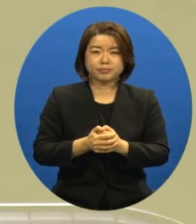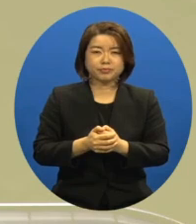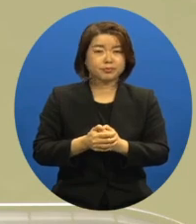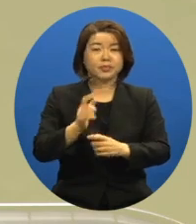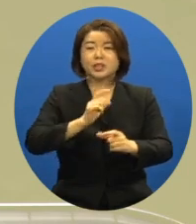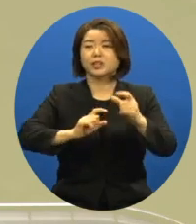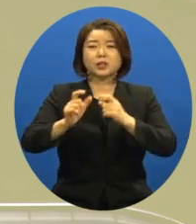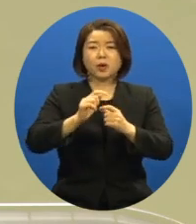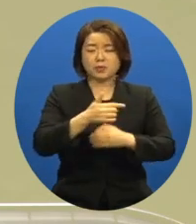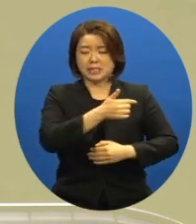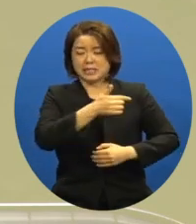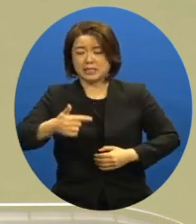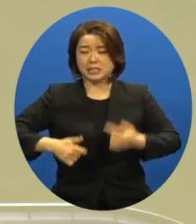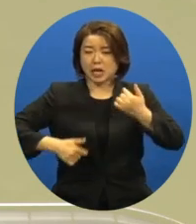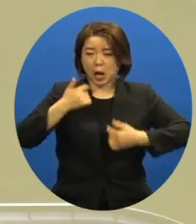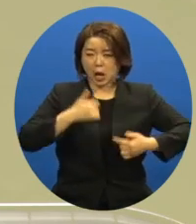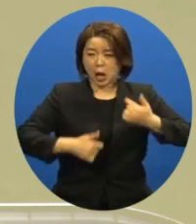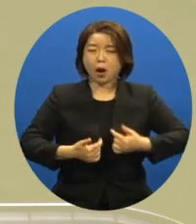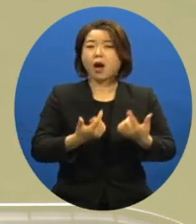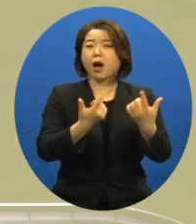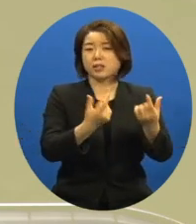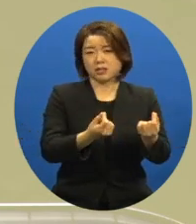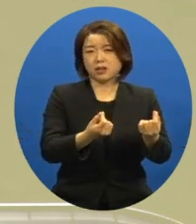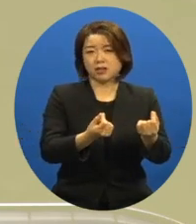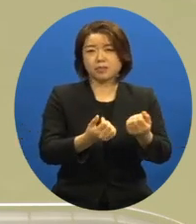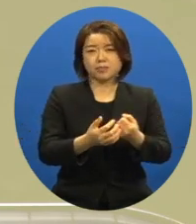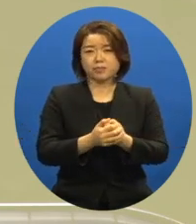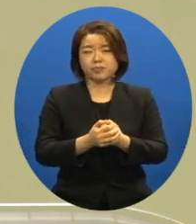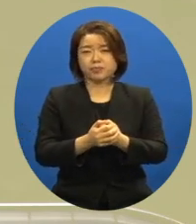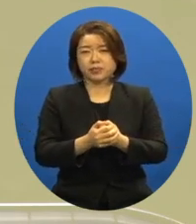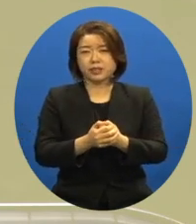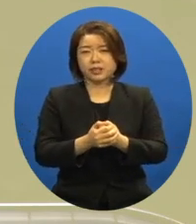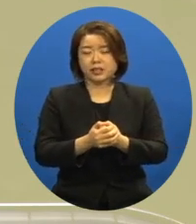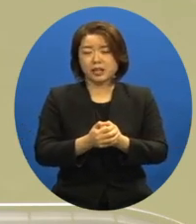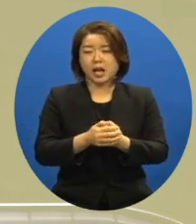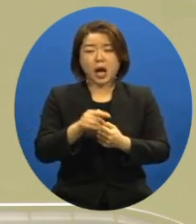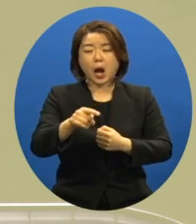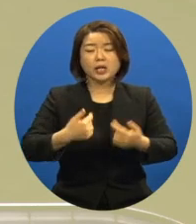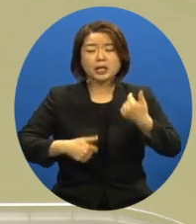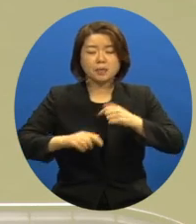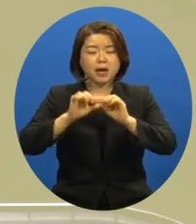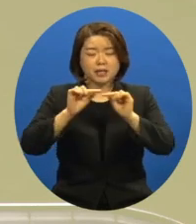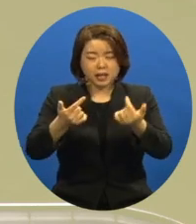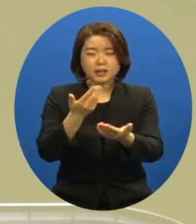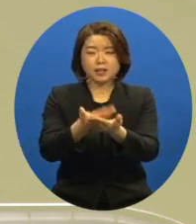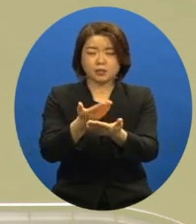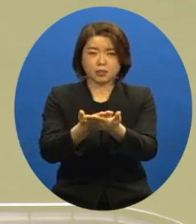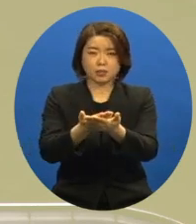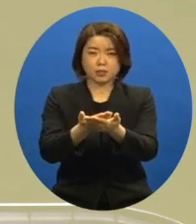더 큰 기쁨을 누리는 것처럼 그렇게 기뻐하지 않게 해주십시오.